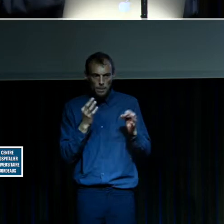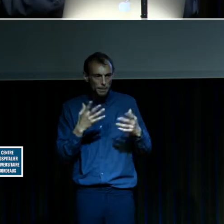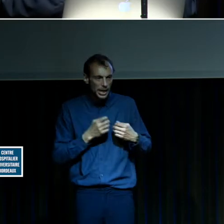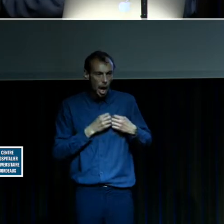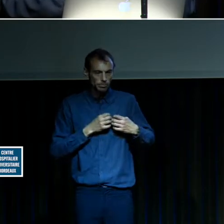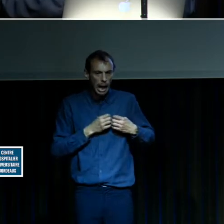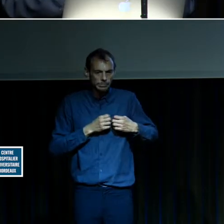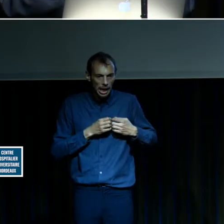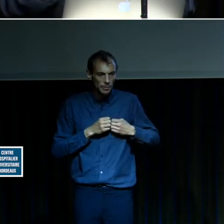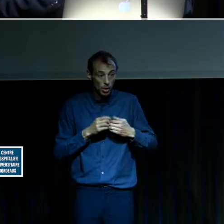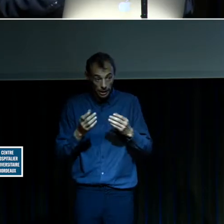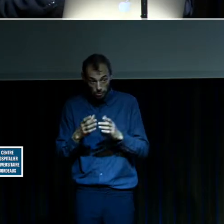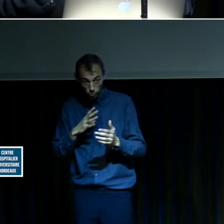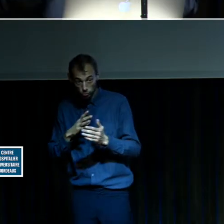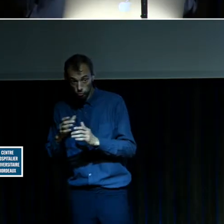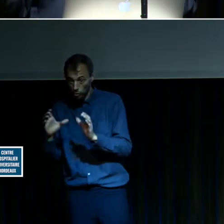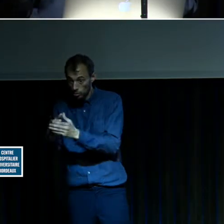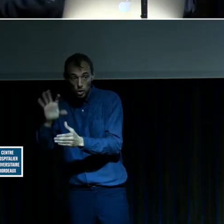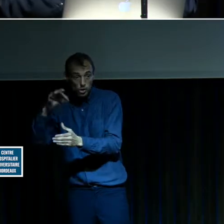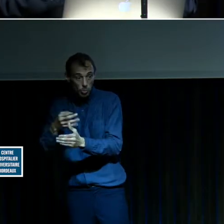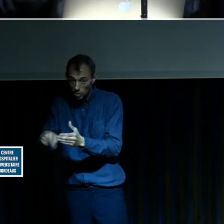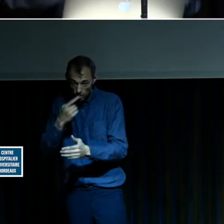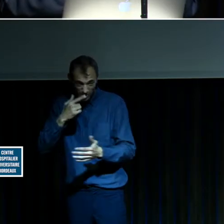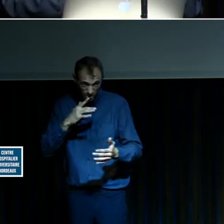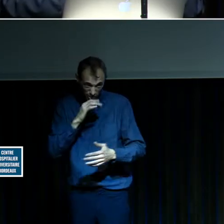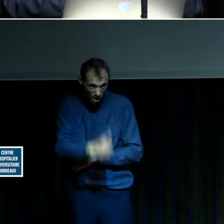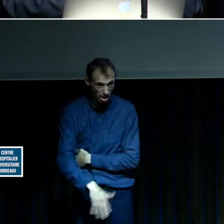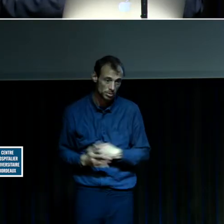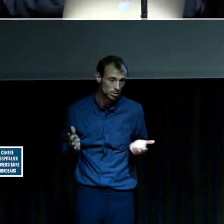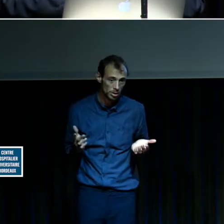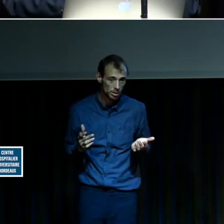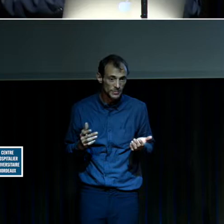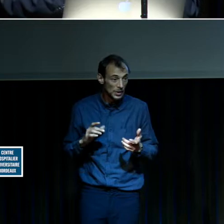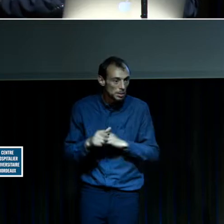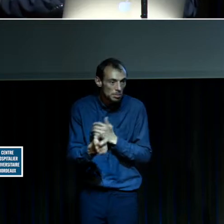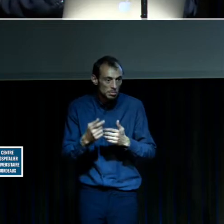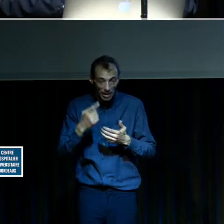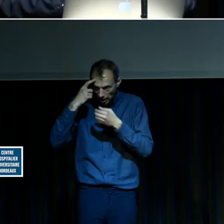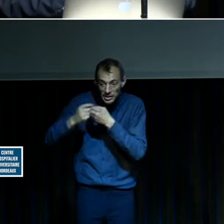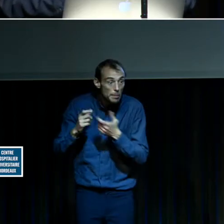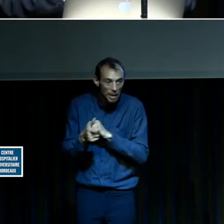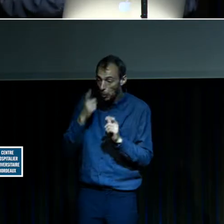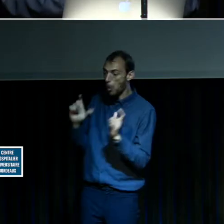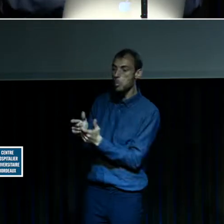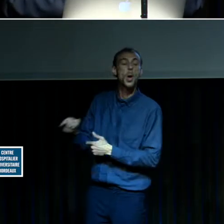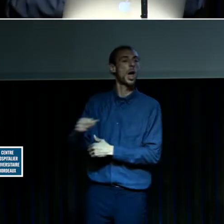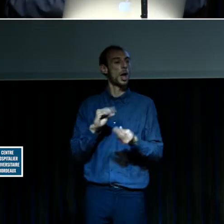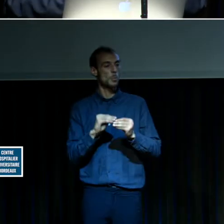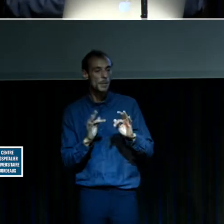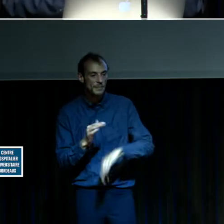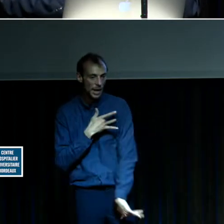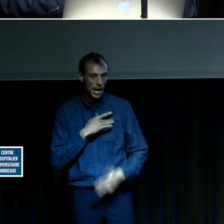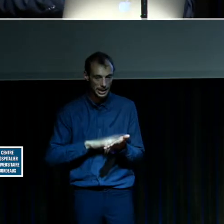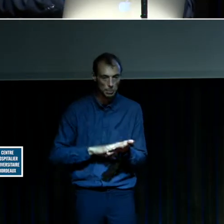cœur complètement irrégulier, ne rien ressentir, et c'est parfois l'AVC qui va révéler l'irrégularité du cœur. C'est pour ça qu'on propose aussi